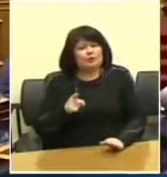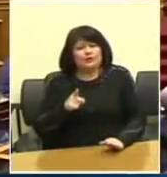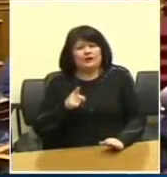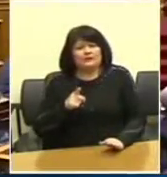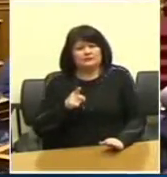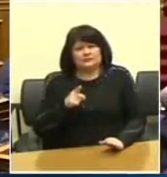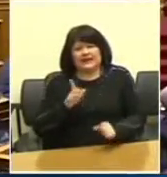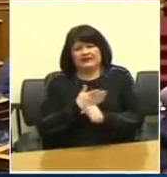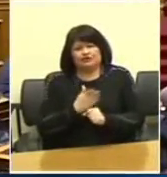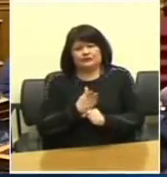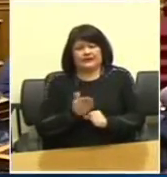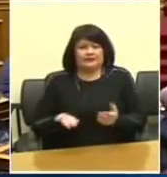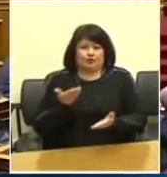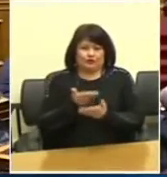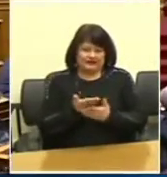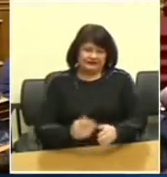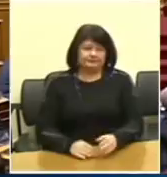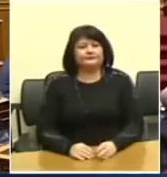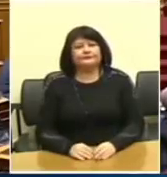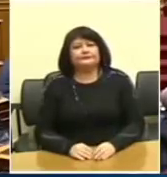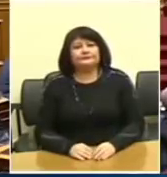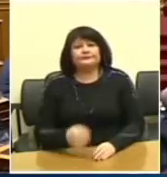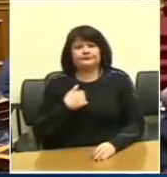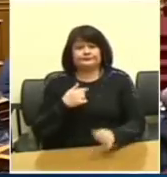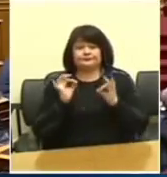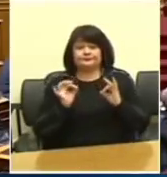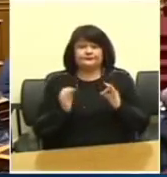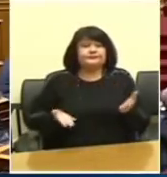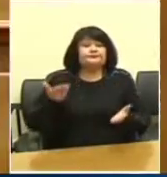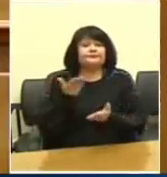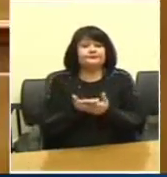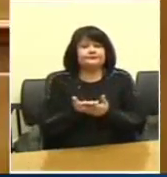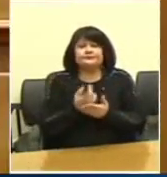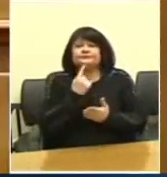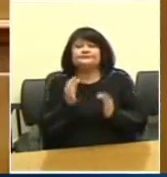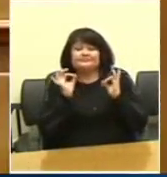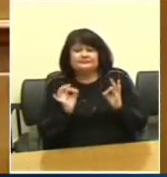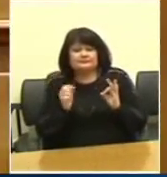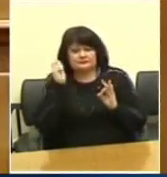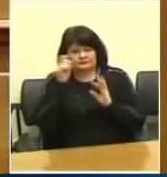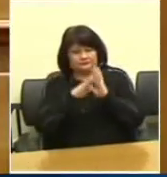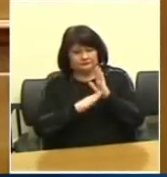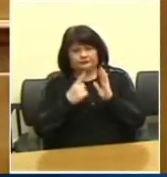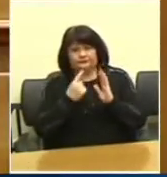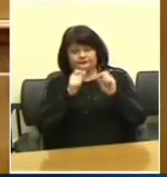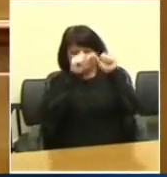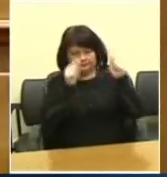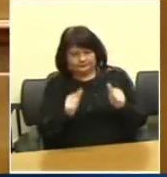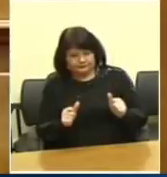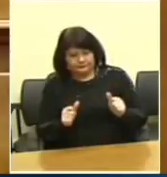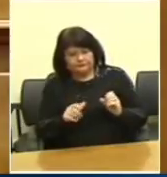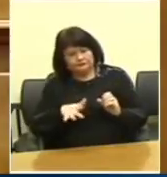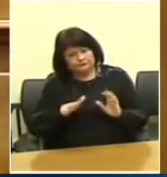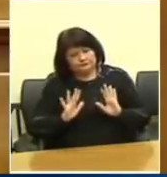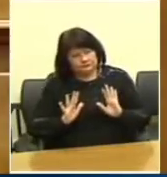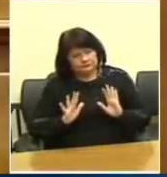Και βεβαίως η πρότασή μας δεν μιλάει για συγκεκριμένο εκλογικό σύστημα, μιλάει για ένα μοντέλο με